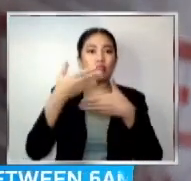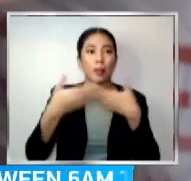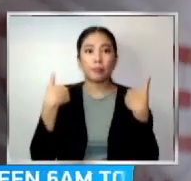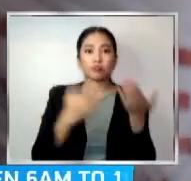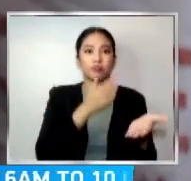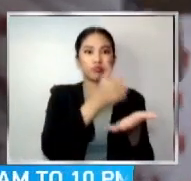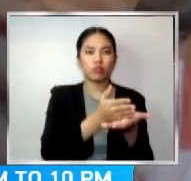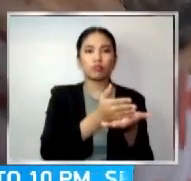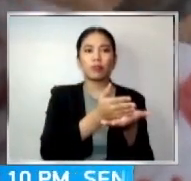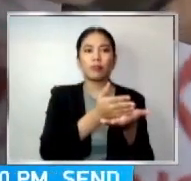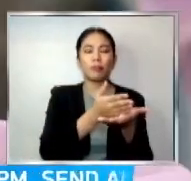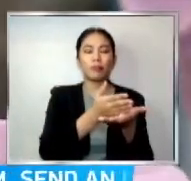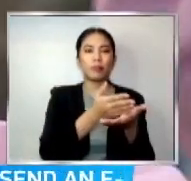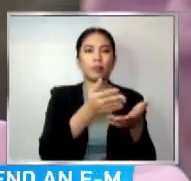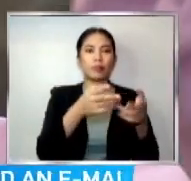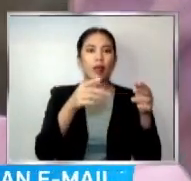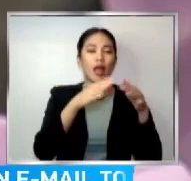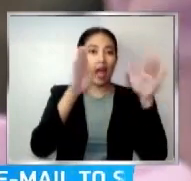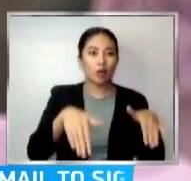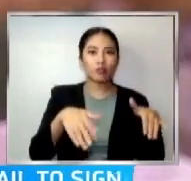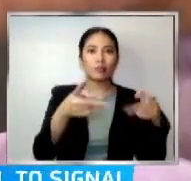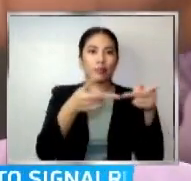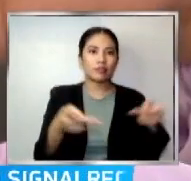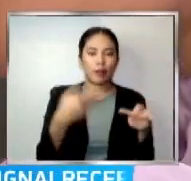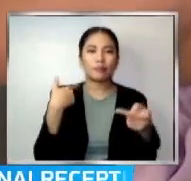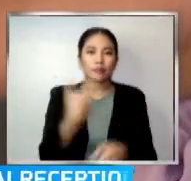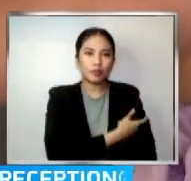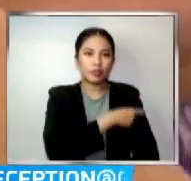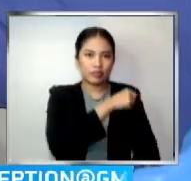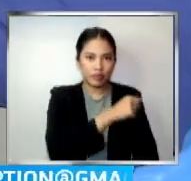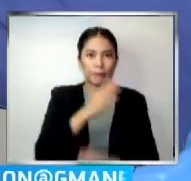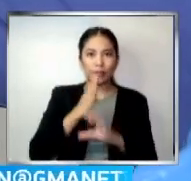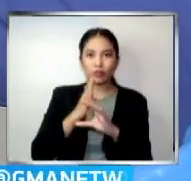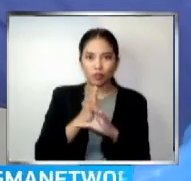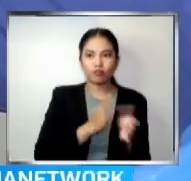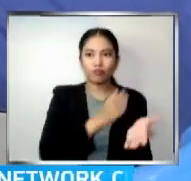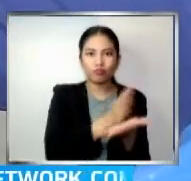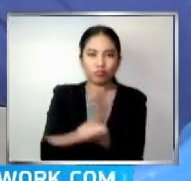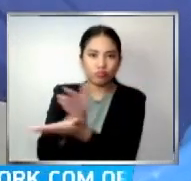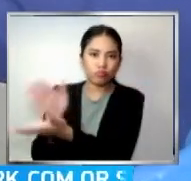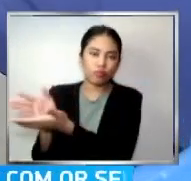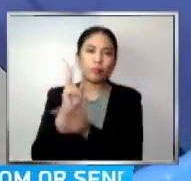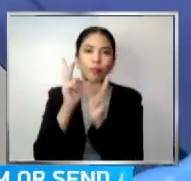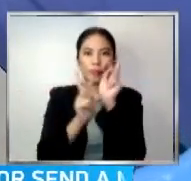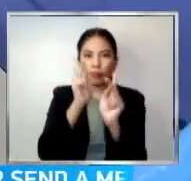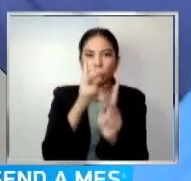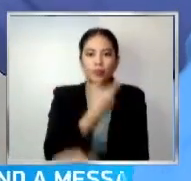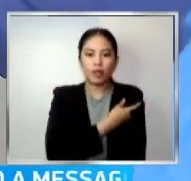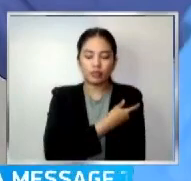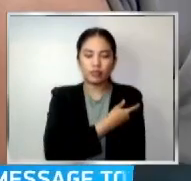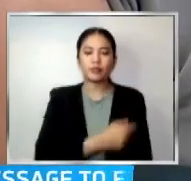na nag-iikot para magbakuna. Ito raw ay para mailapit ang bakuna sa tao. 7 or 8 sites that's ready to